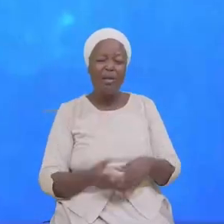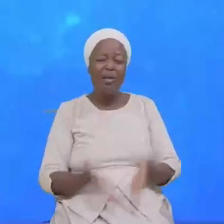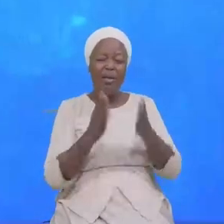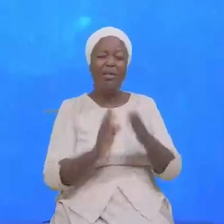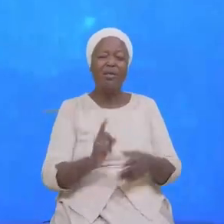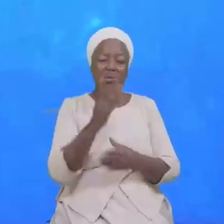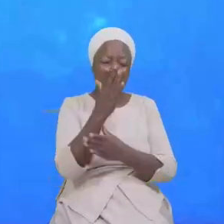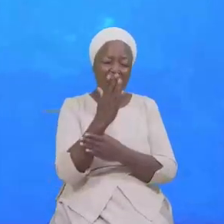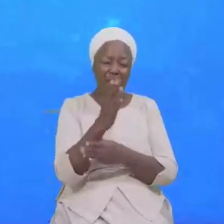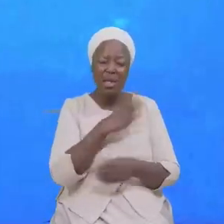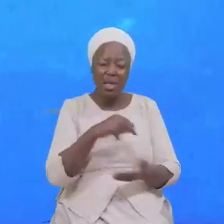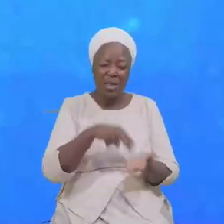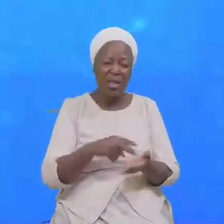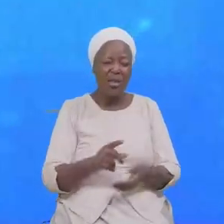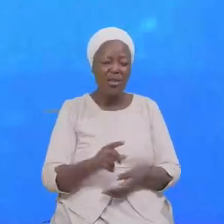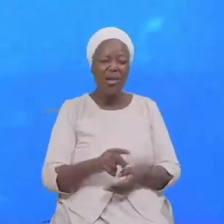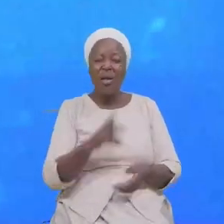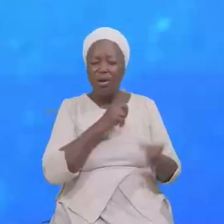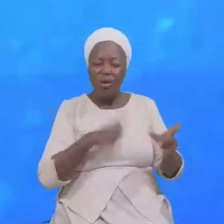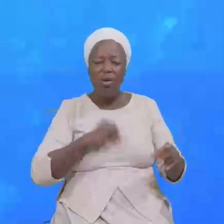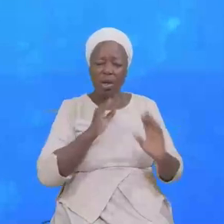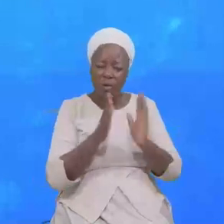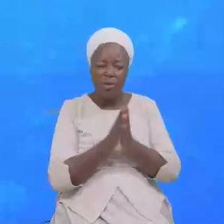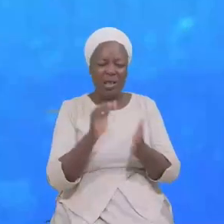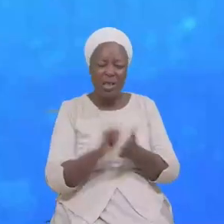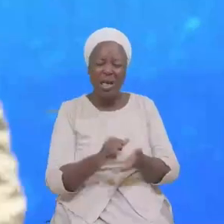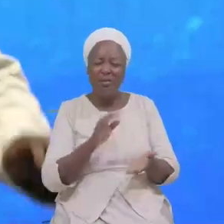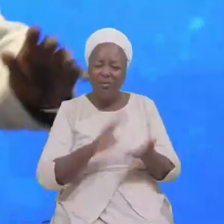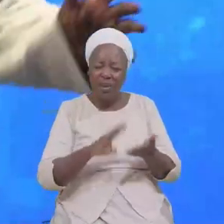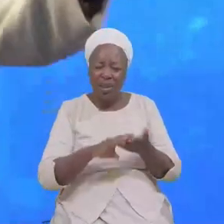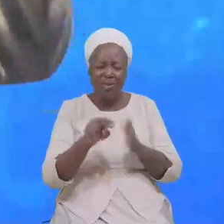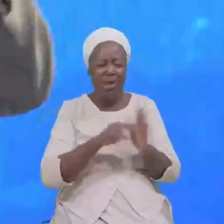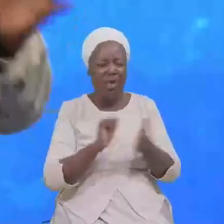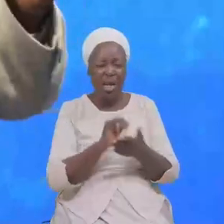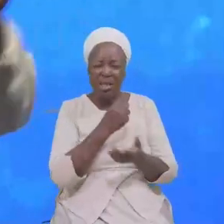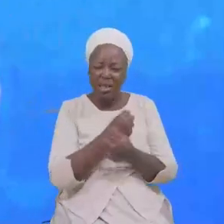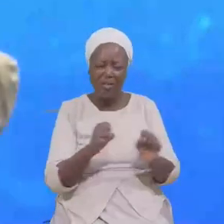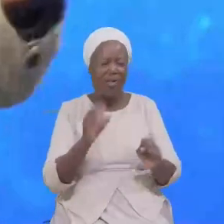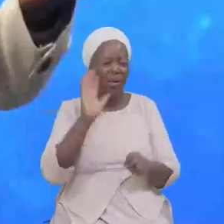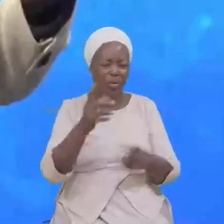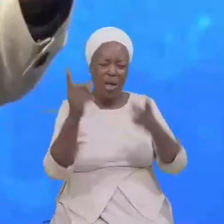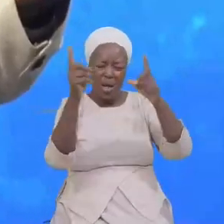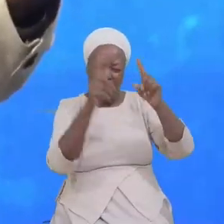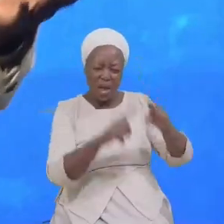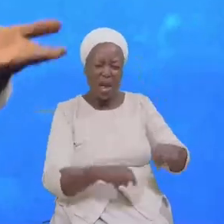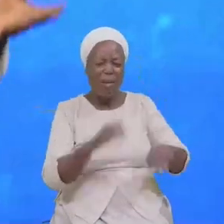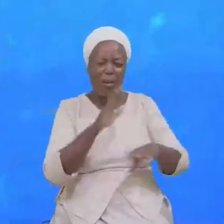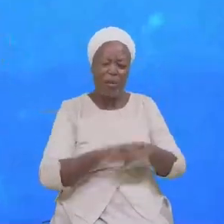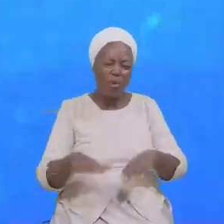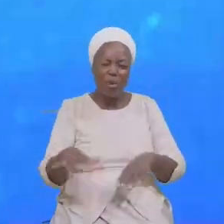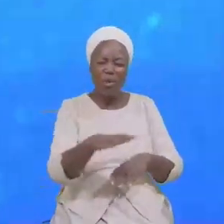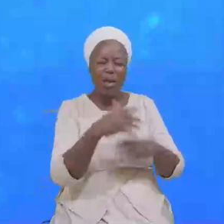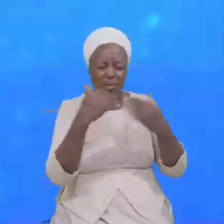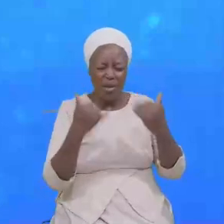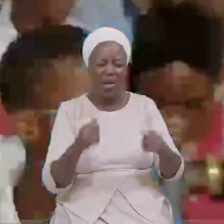comme ils indiquent en levant la main, je prie que ce pardon, que ce salut vienne sur eux maintenant